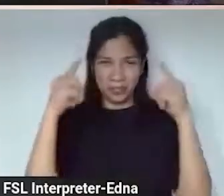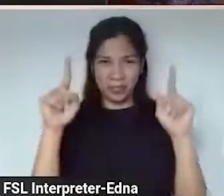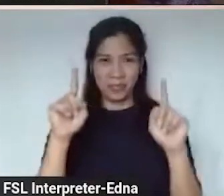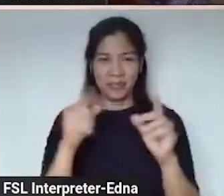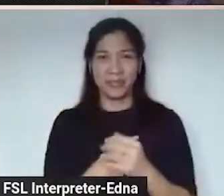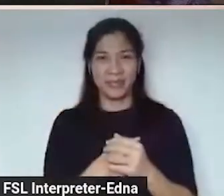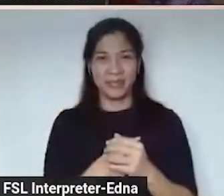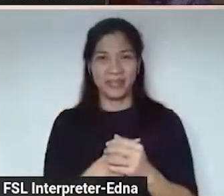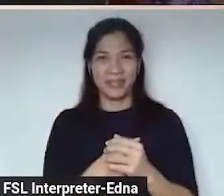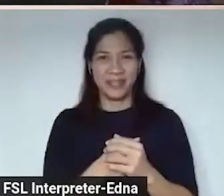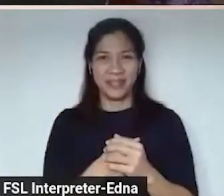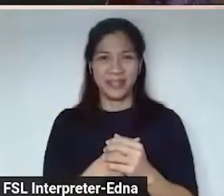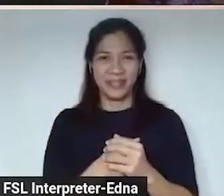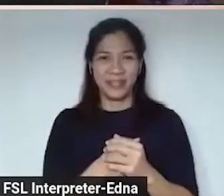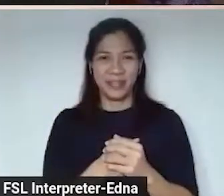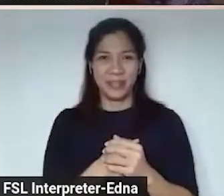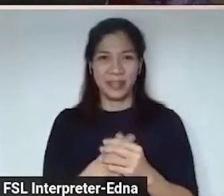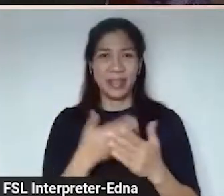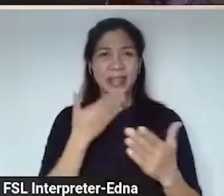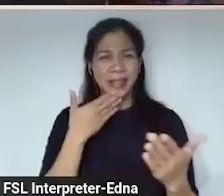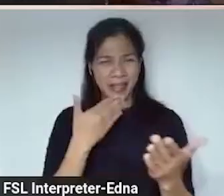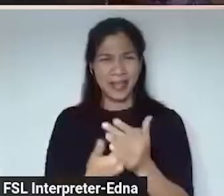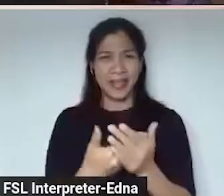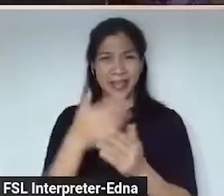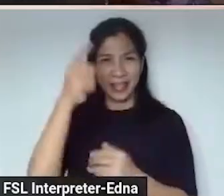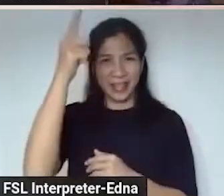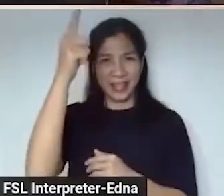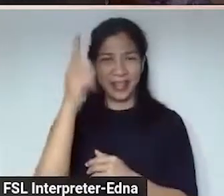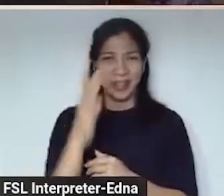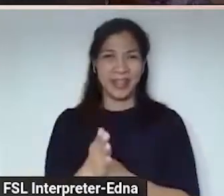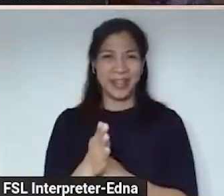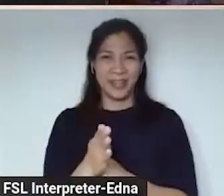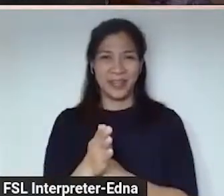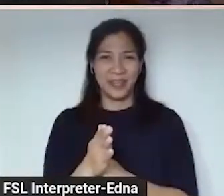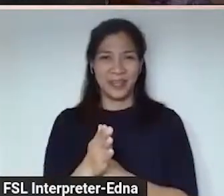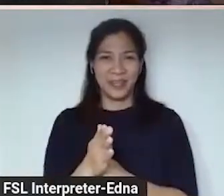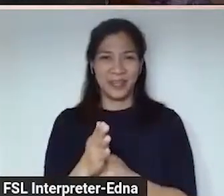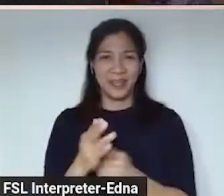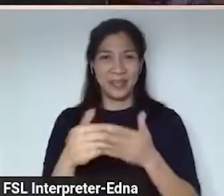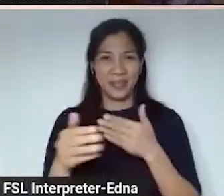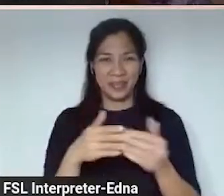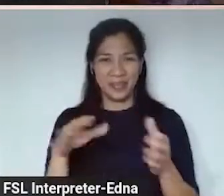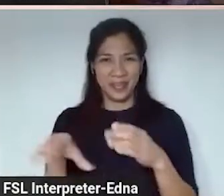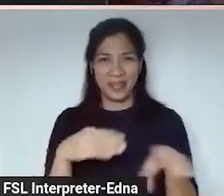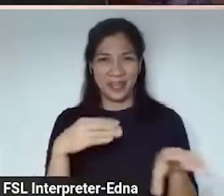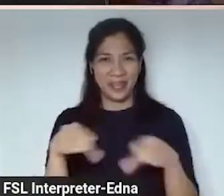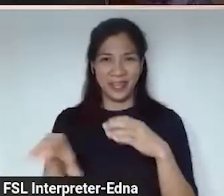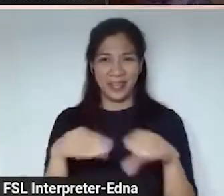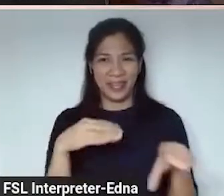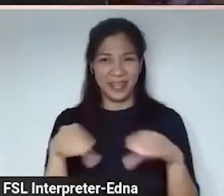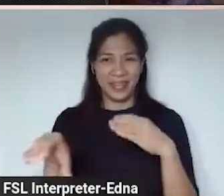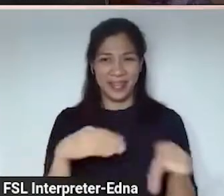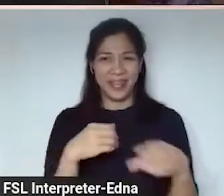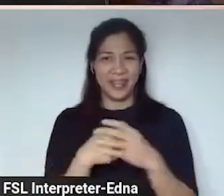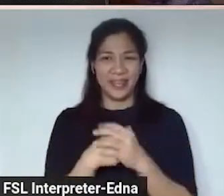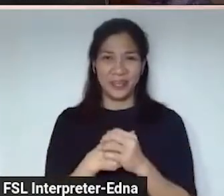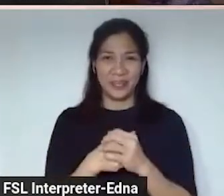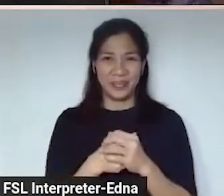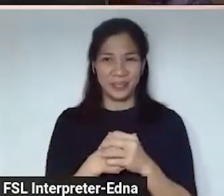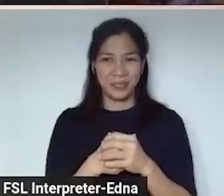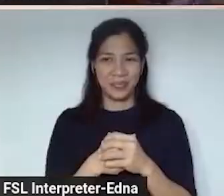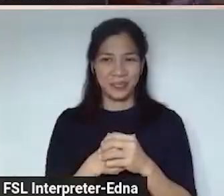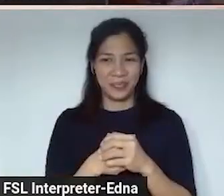napakabuti ng ating Panginoong Diyos sa lahat ng mga pangyayaring meron na nangyari sa inyong buhay. Sige, siguro po,